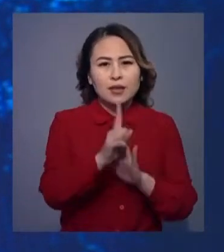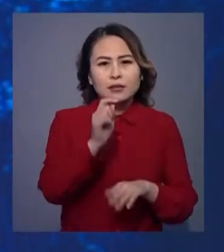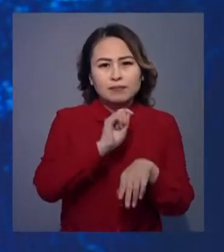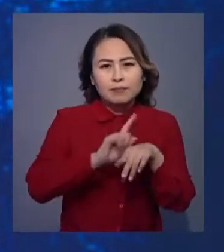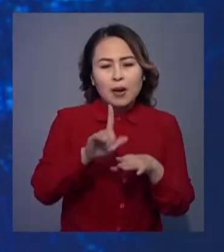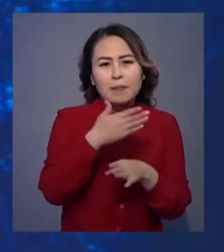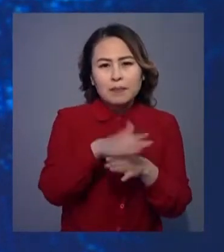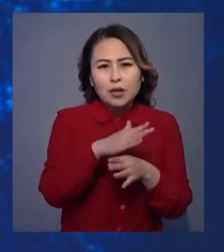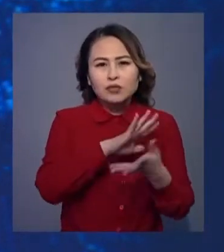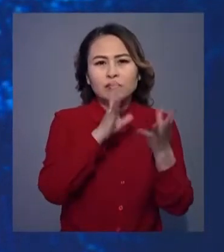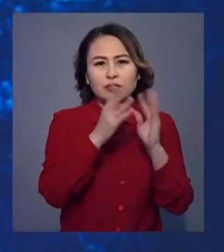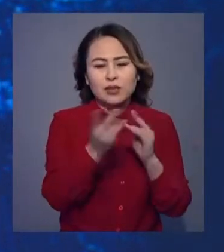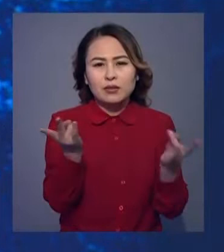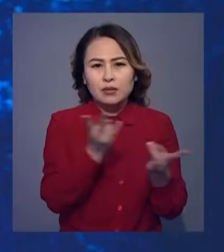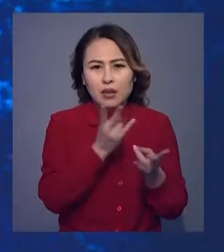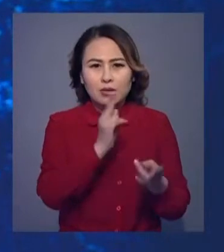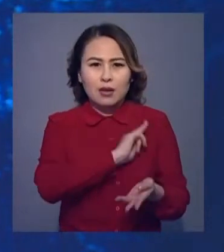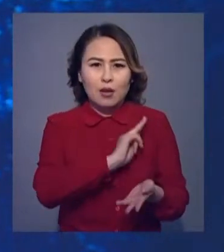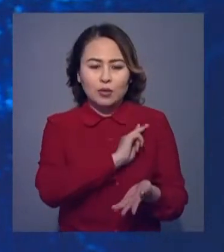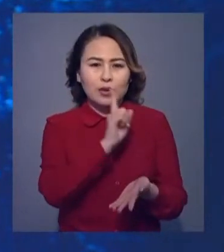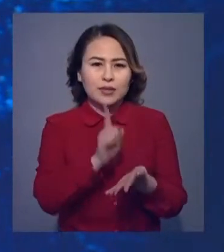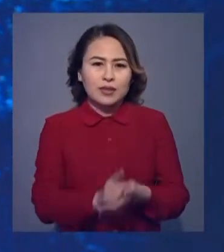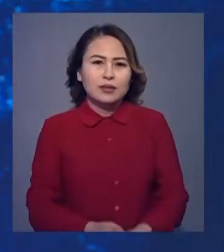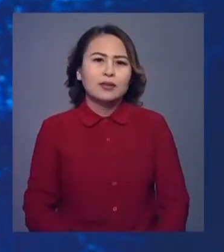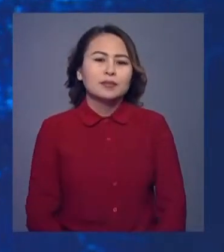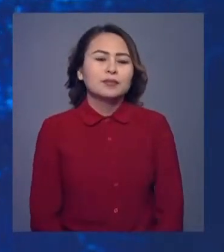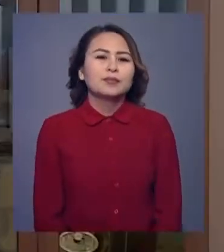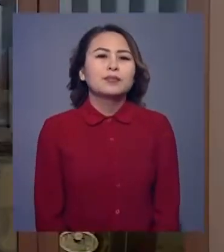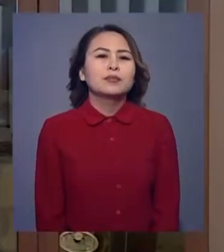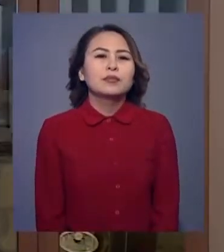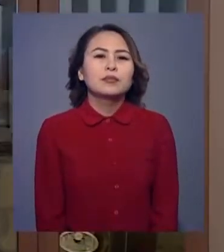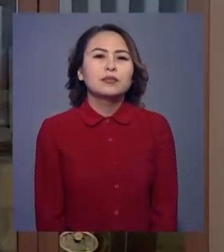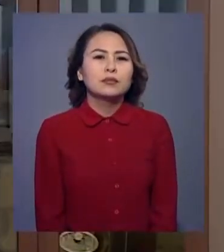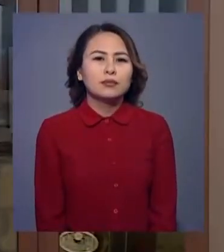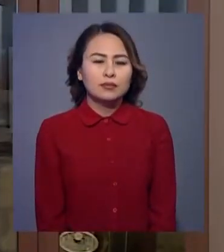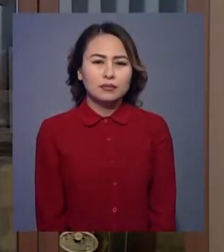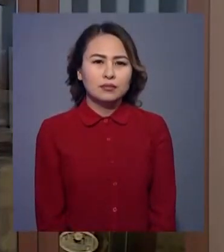емес, экономиканың әр саласында шыңдау маңызды, дейді саясаттанушы.